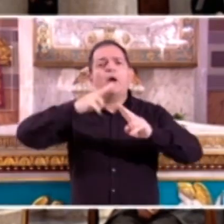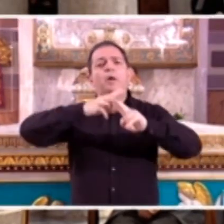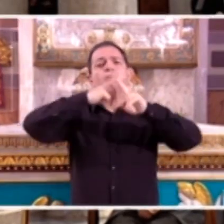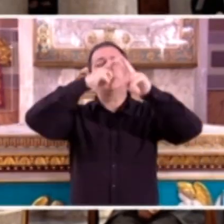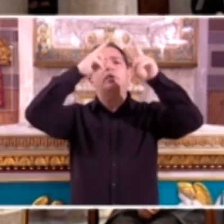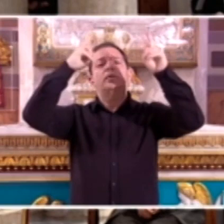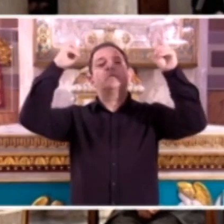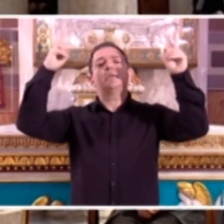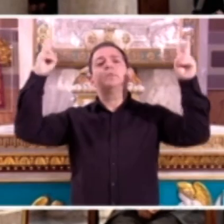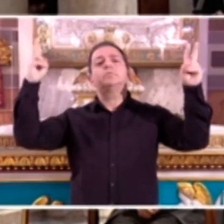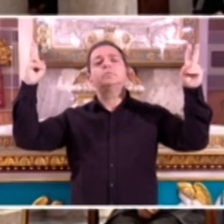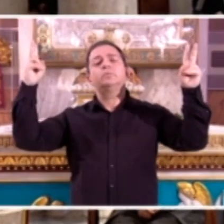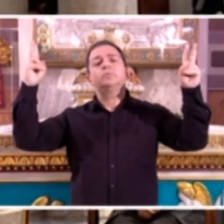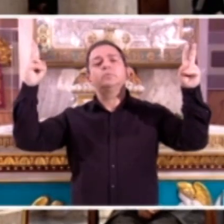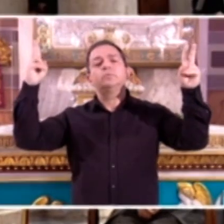ετησόμεθα.